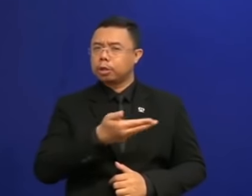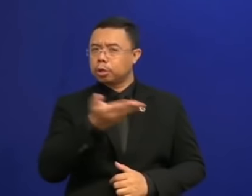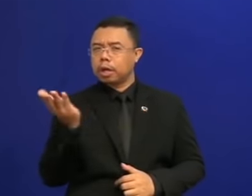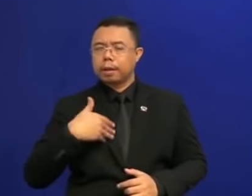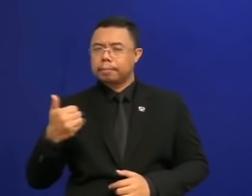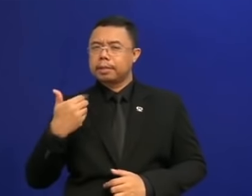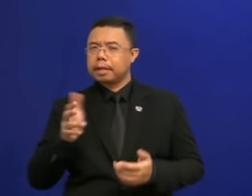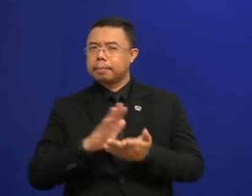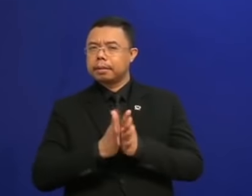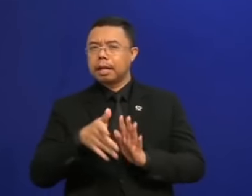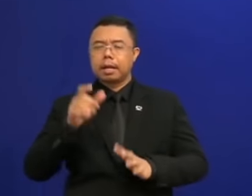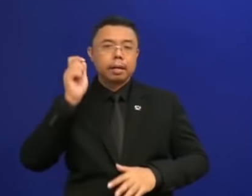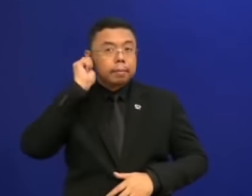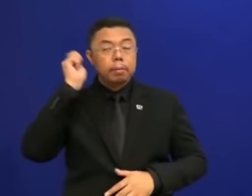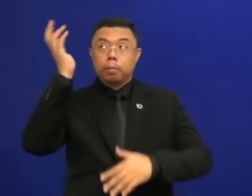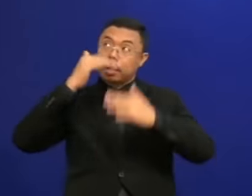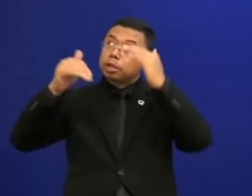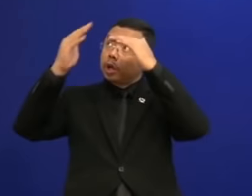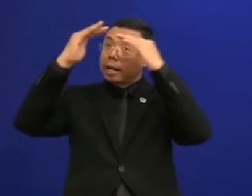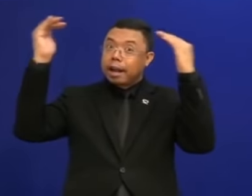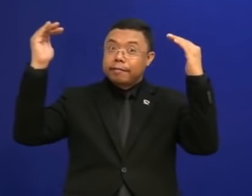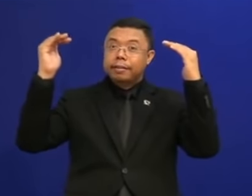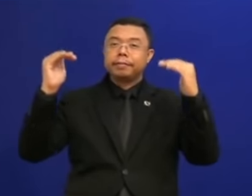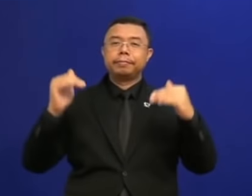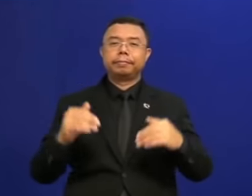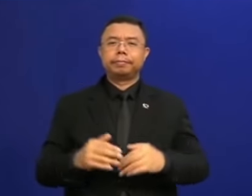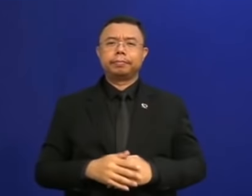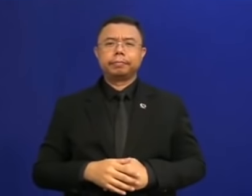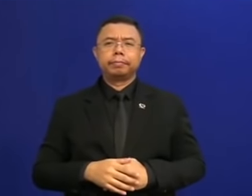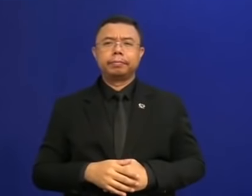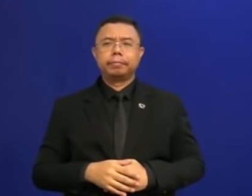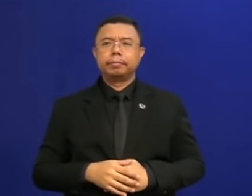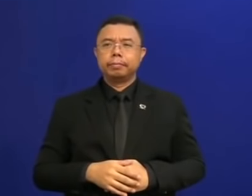Saudara bisa menjadi wanita surgawi.